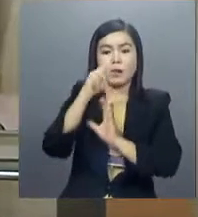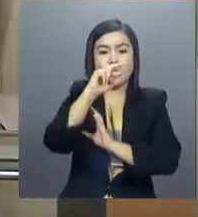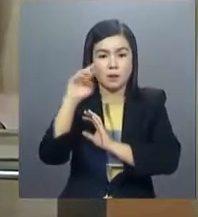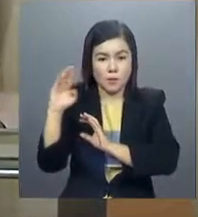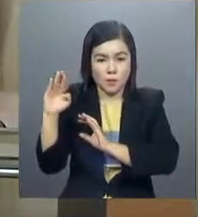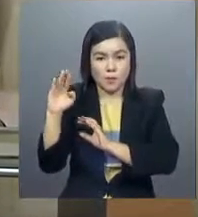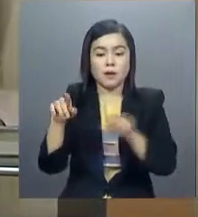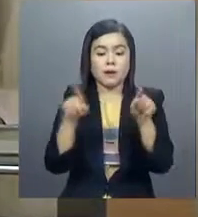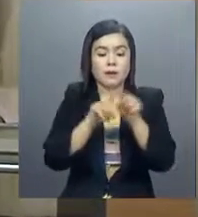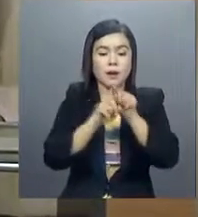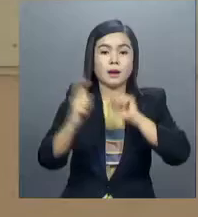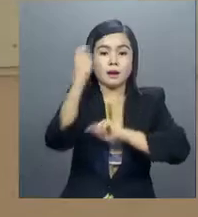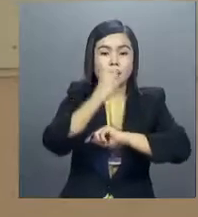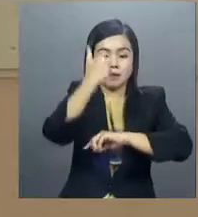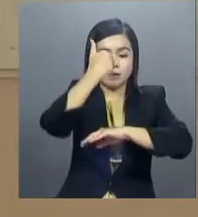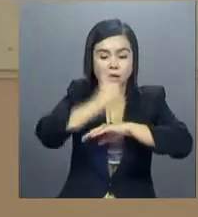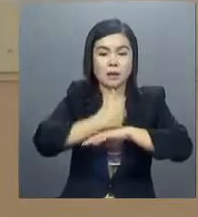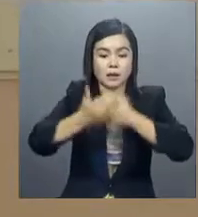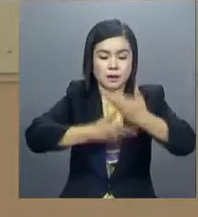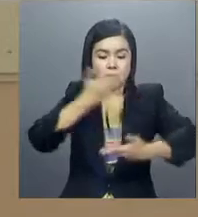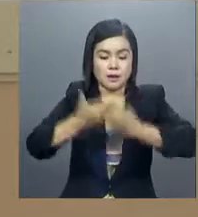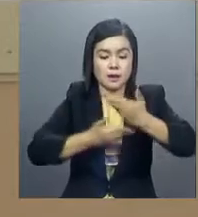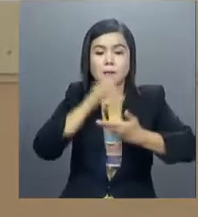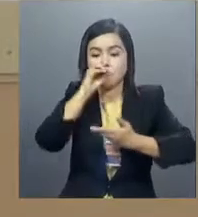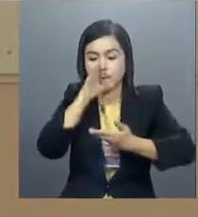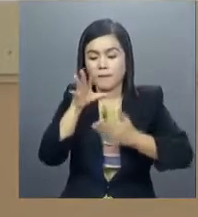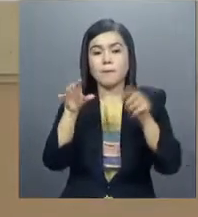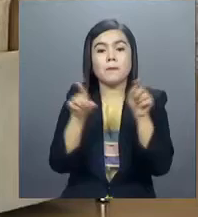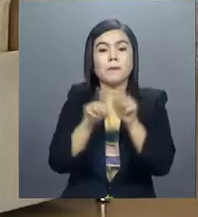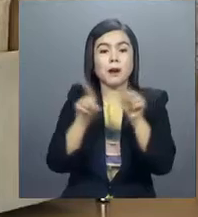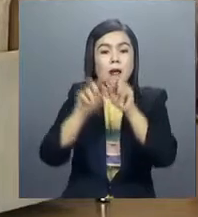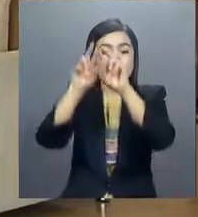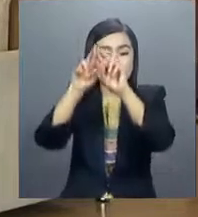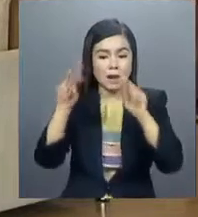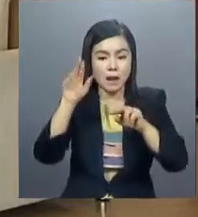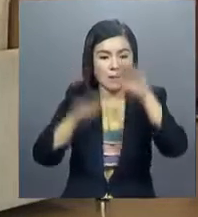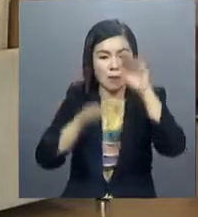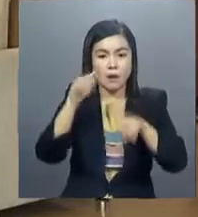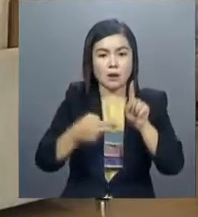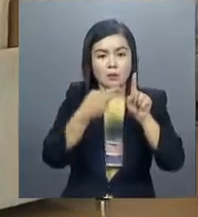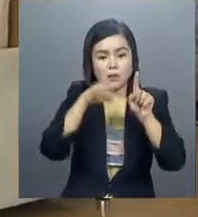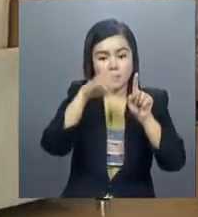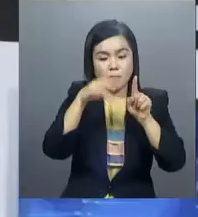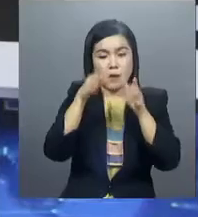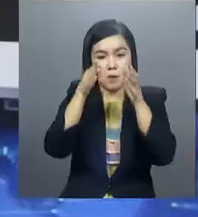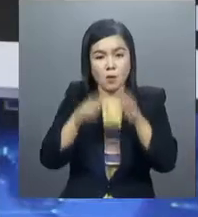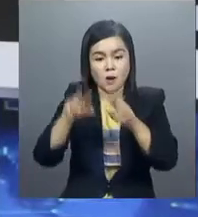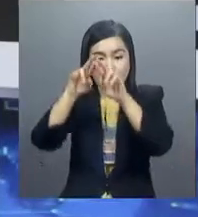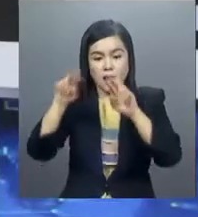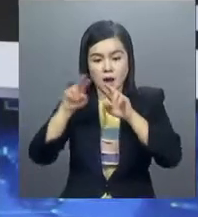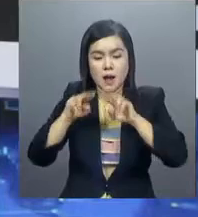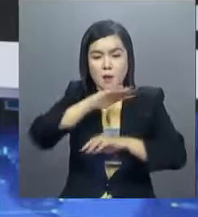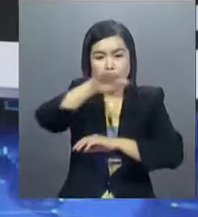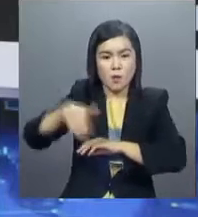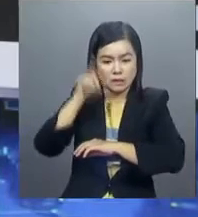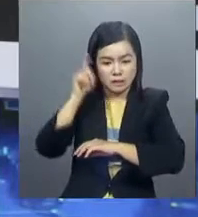อธิบดีกรมพัฒนาธุรกิจการค้าระบุว่าขณะนี้มีผู้ประกอบการประมาณ 17,000 รายจากทั้งหมดกว่า 500,000 ร